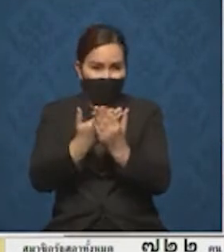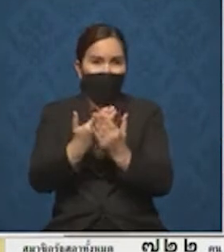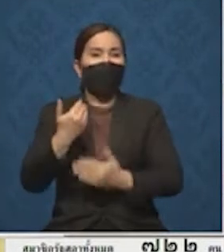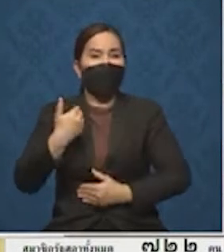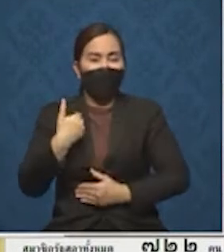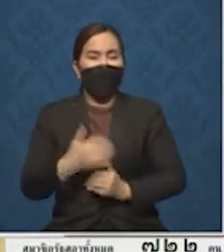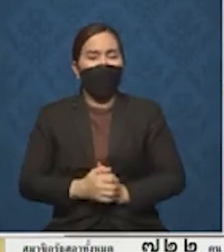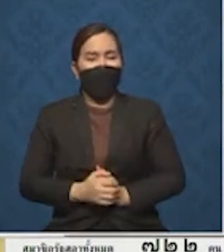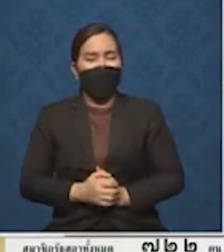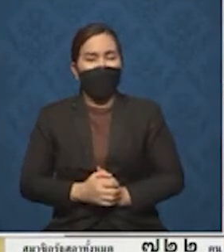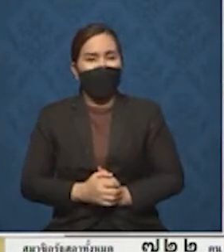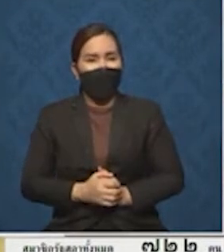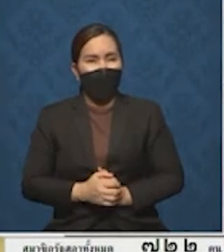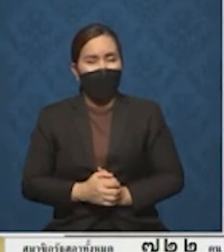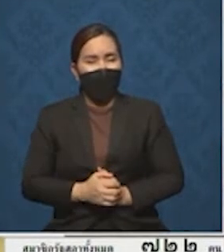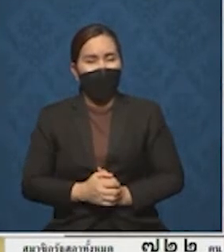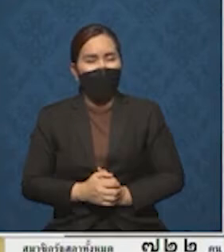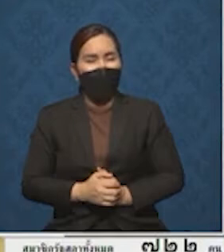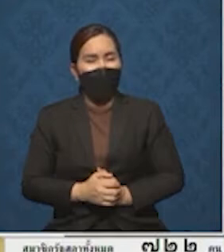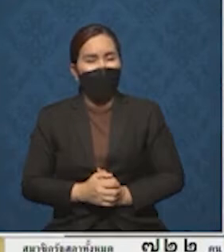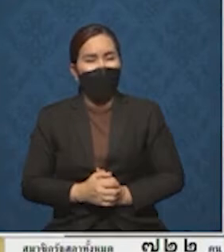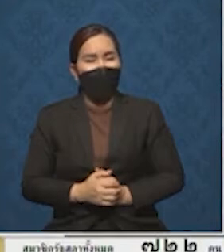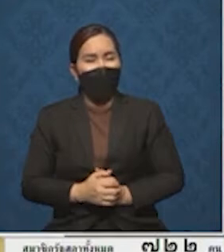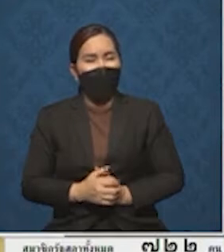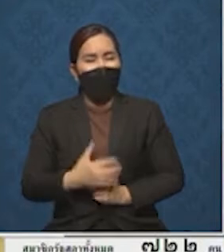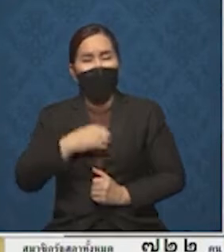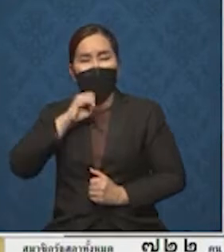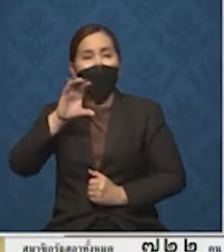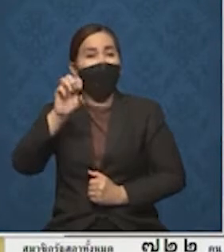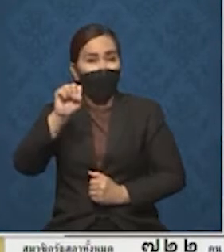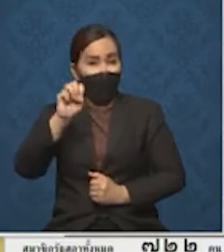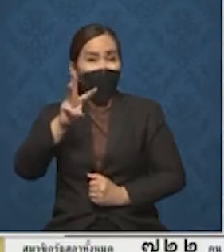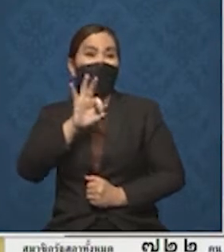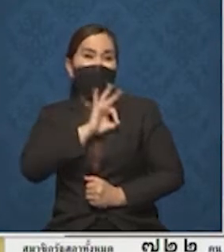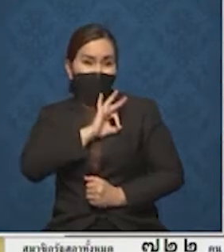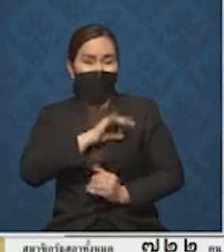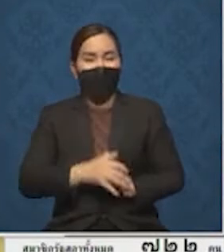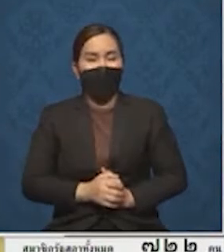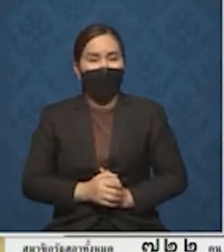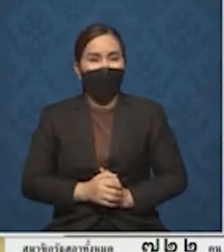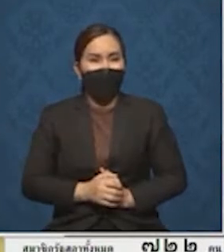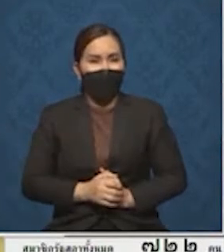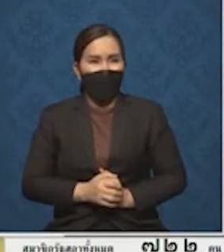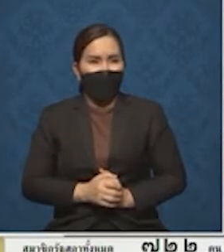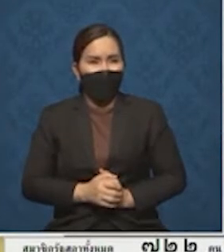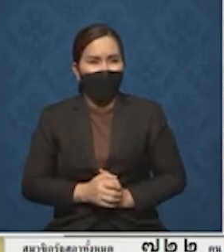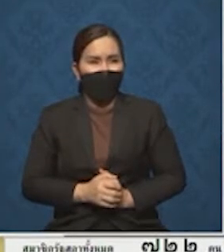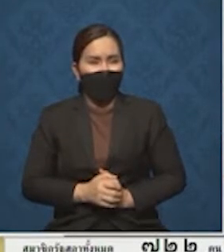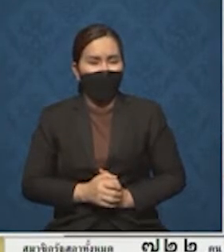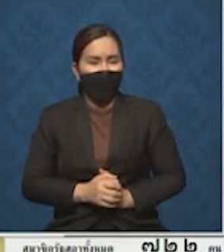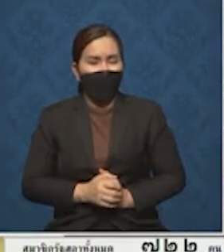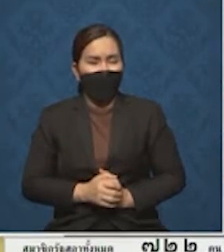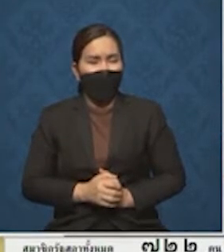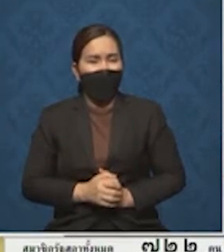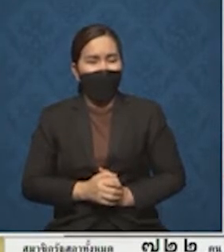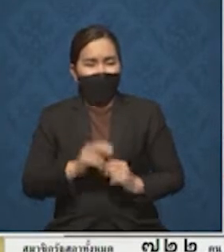จึงกับเรีนท่านสมาชิกวิทธษภาที่สงสัยผมทางเราวินิชัยแล้วว่าไม่ใช่เป